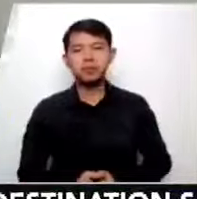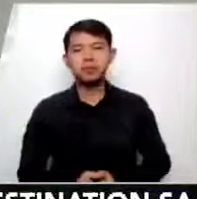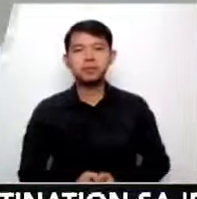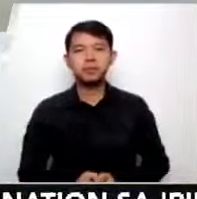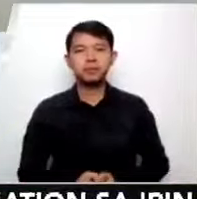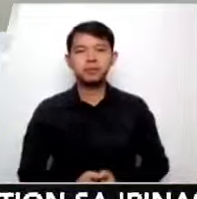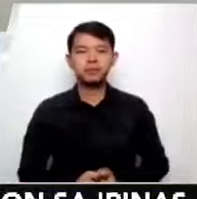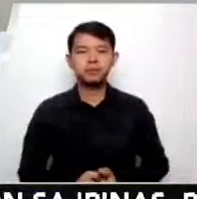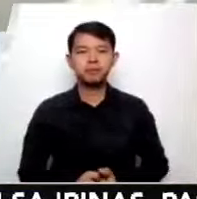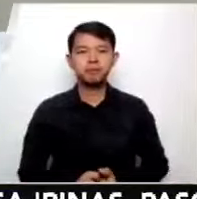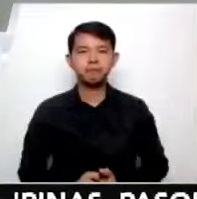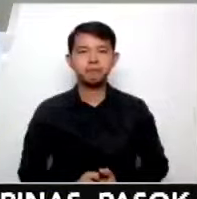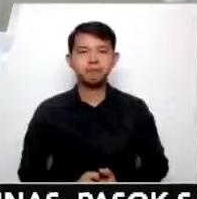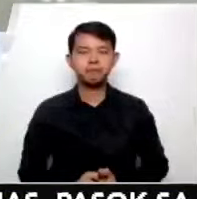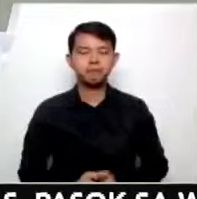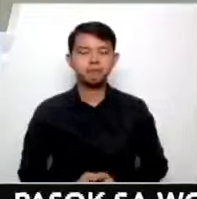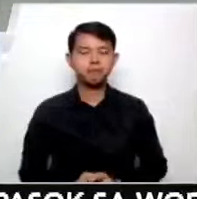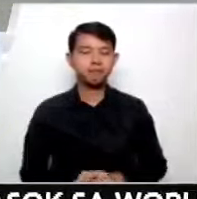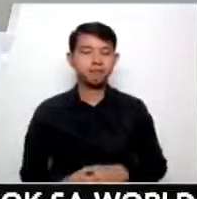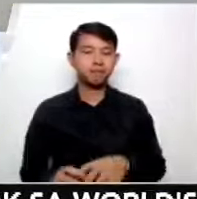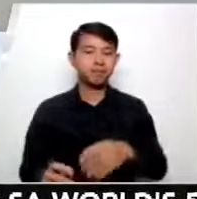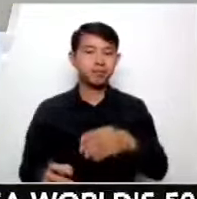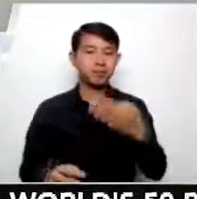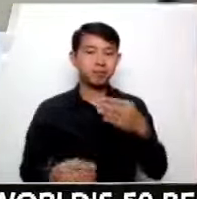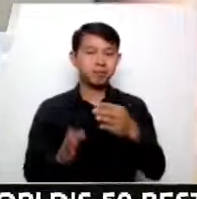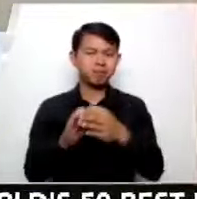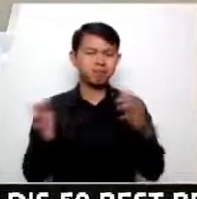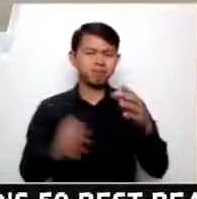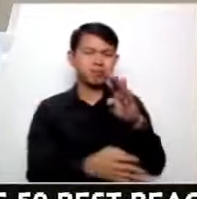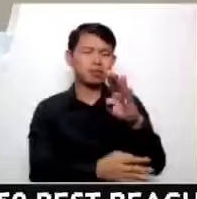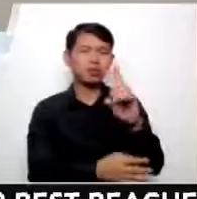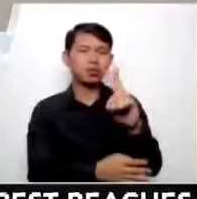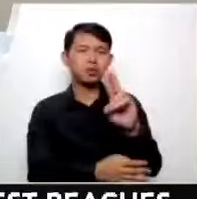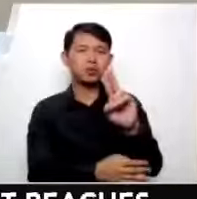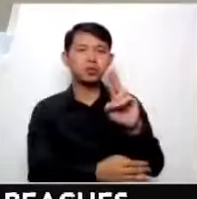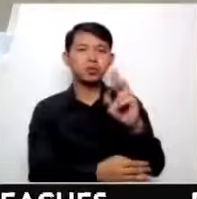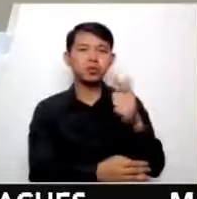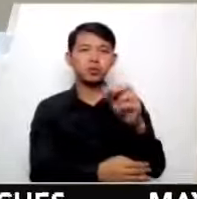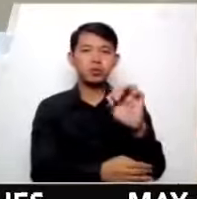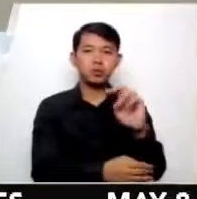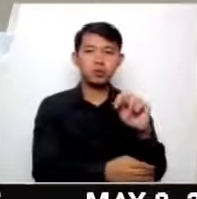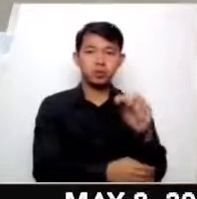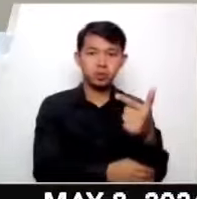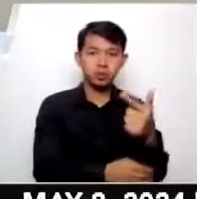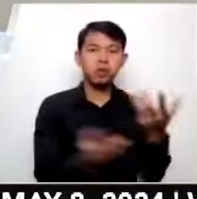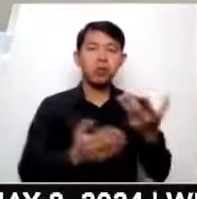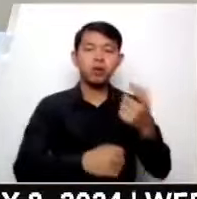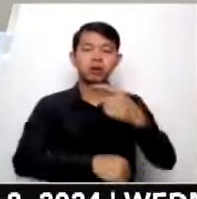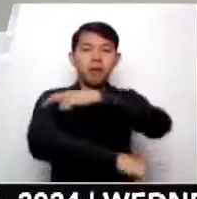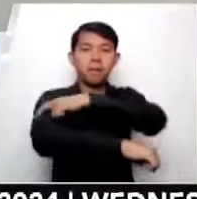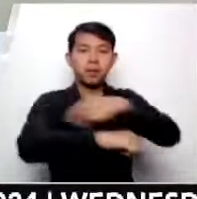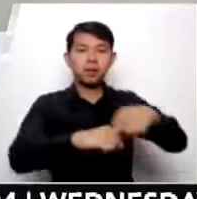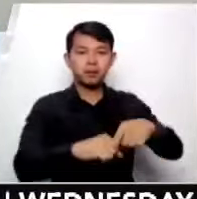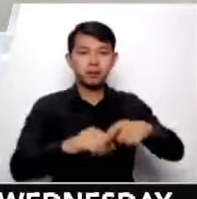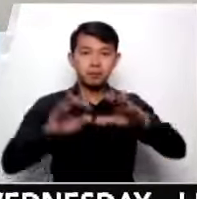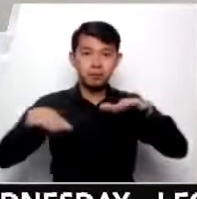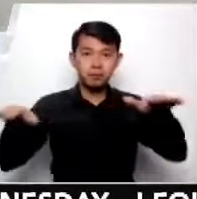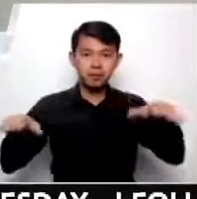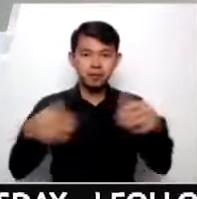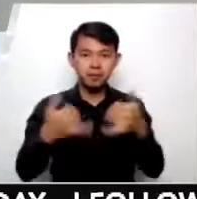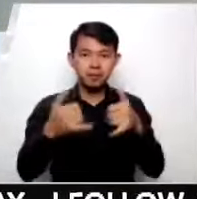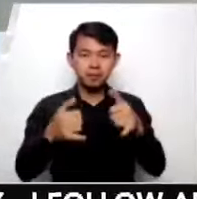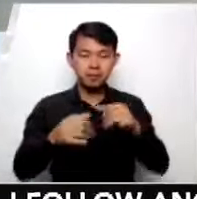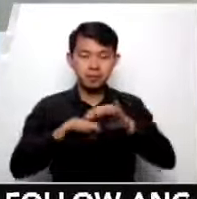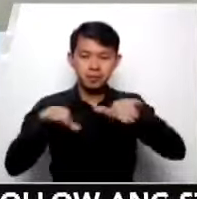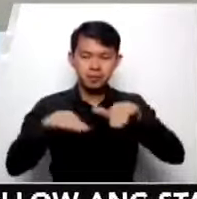Napadpad ang dugong na yan sa mababaw na bahagi ng dagat sa Cagayan, Sillo, Palawan. Ang mga batang naglalaro sa dagat tila nakahanap